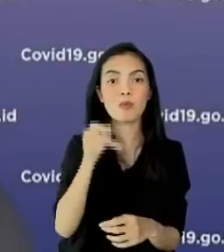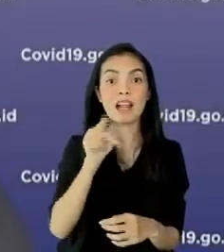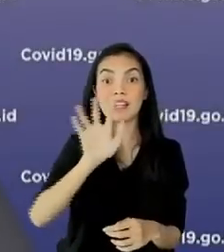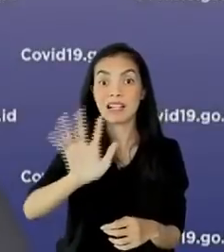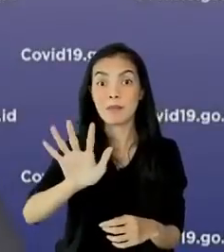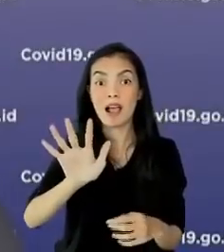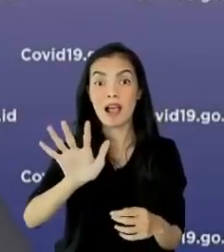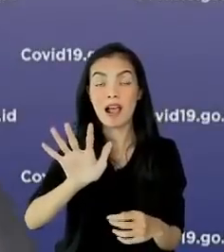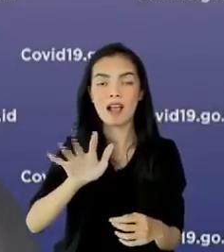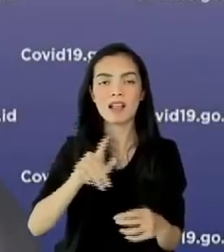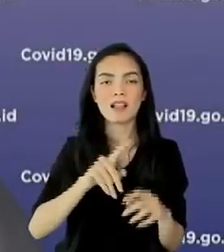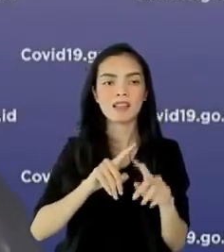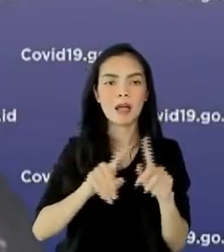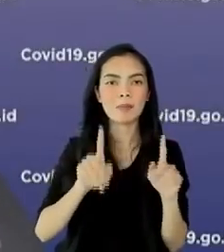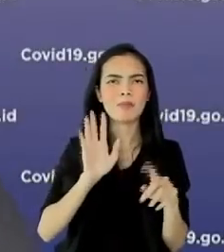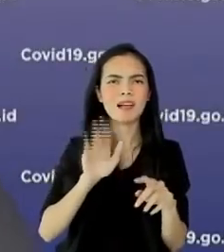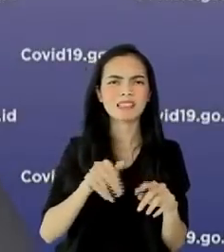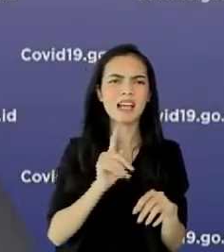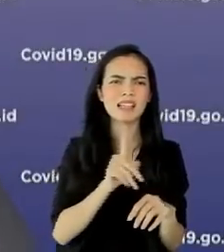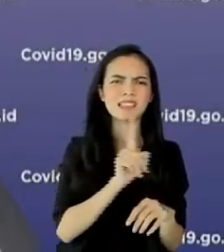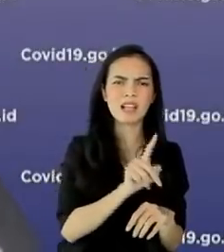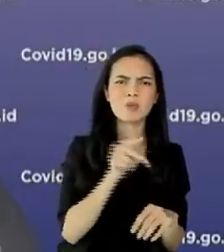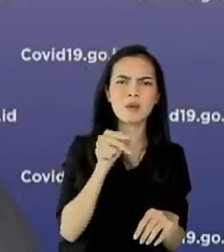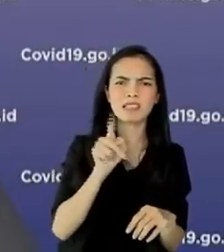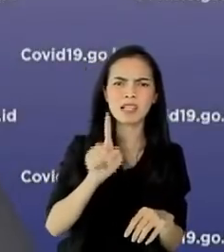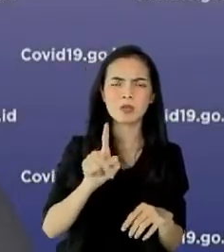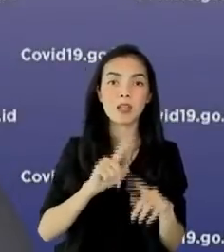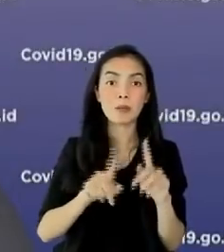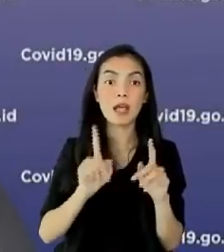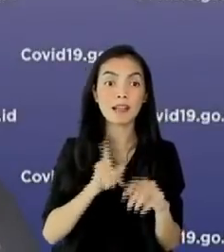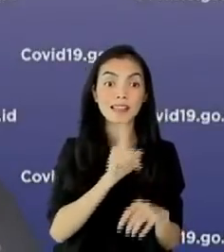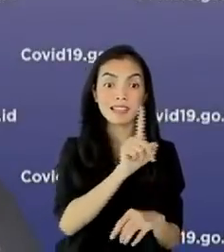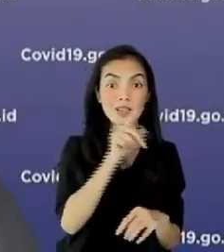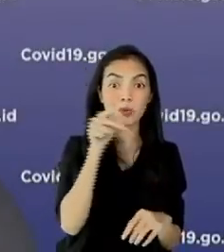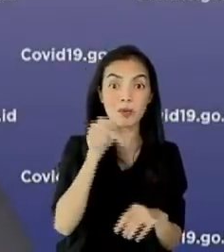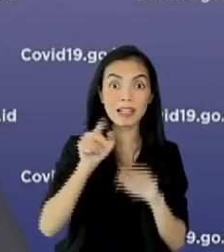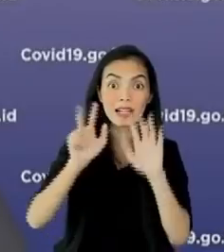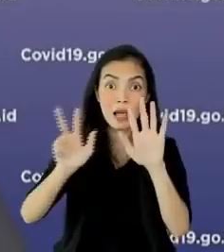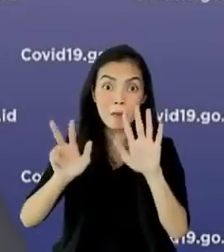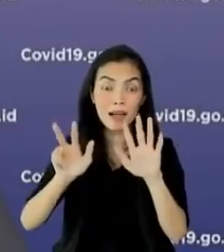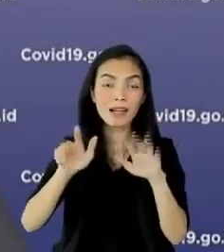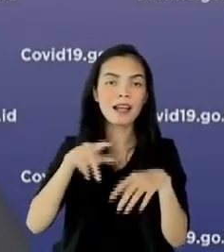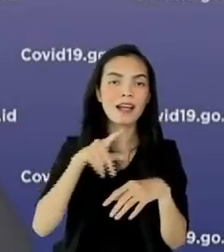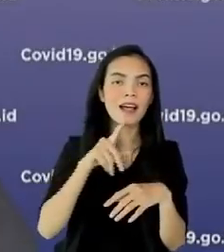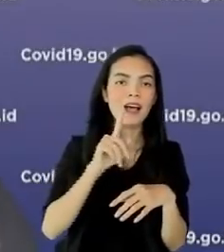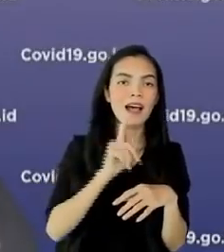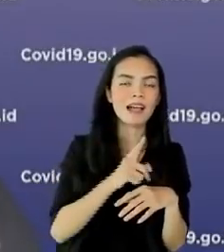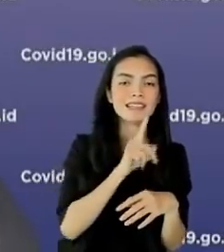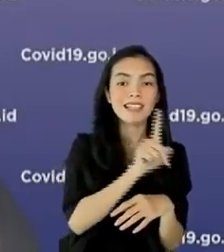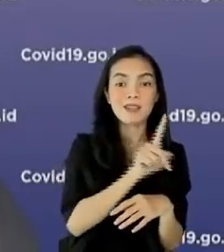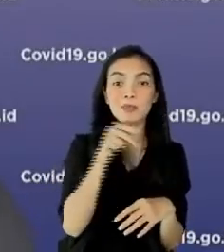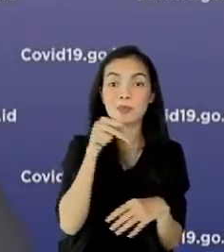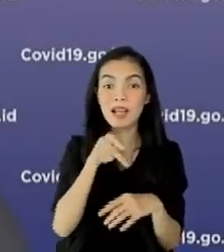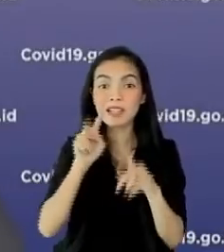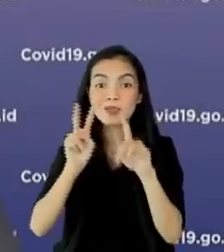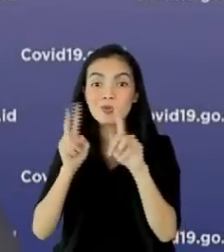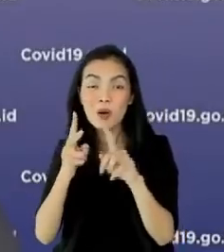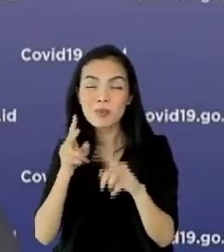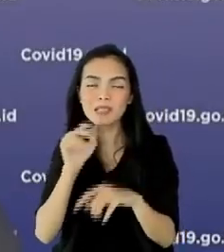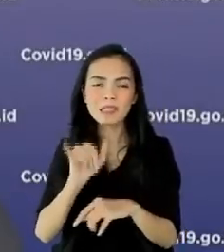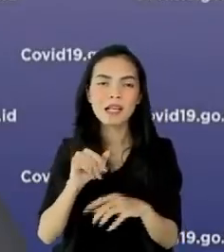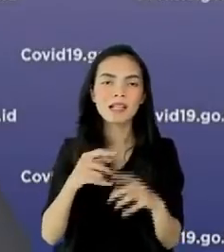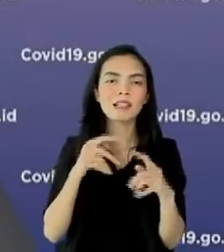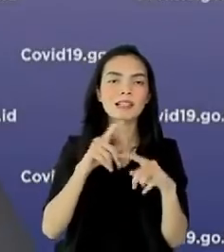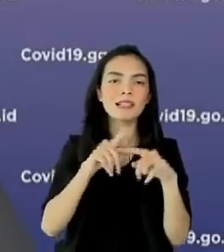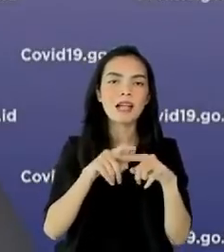daerah. Mungkin masih ada yang 1:1, tapi sudah ada yang naik 1:8, sudah ada yang 1:12. Nah, ini jadi memang kondisi masing-masing